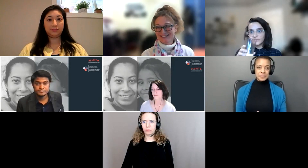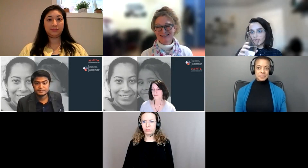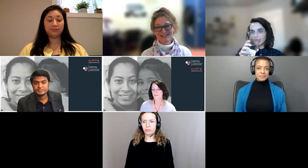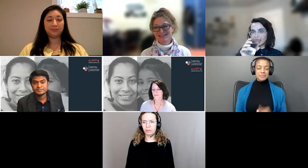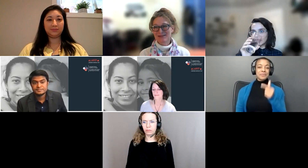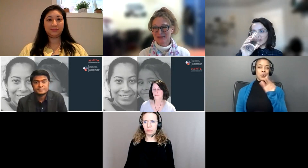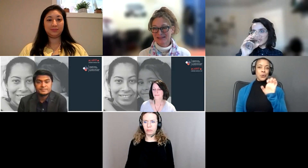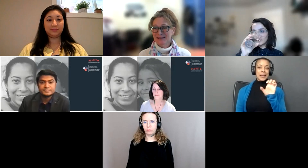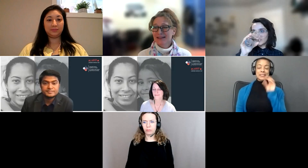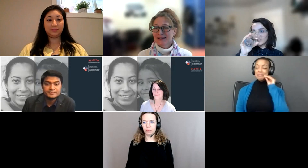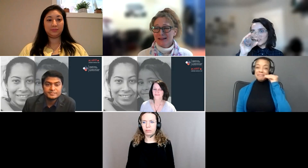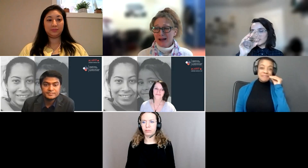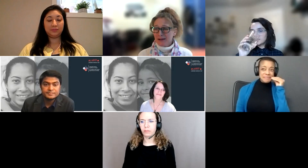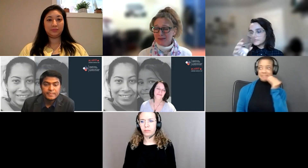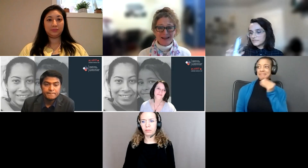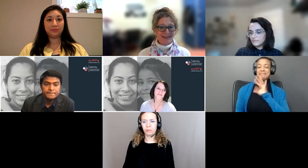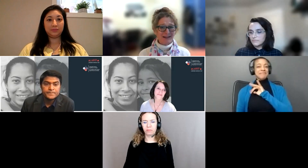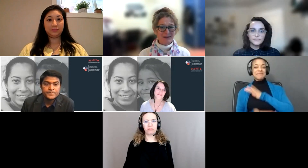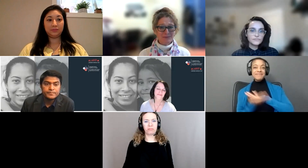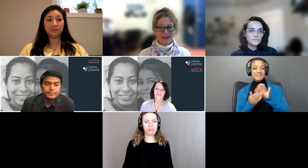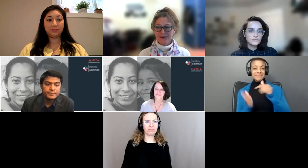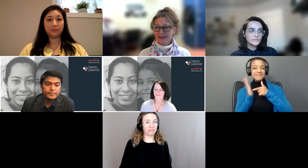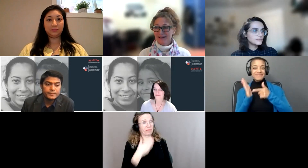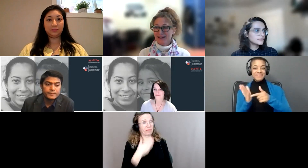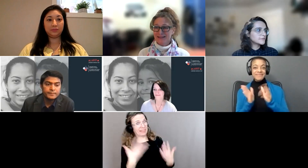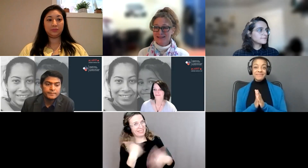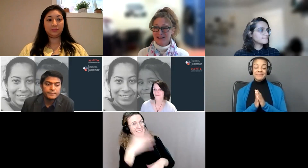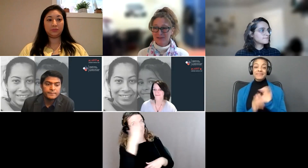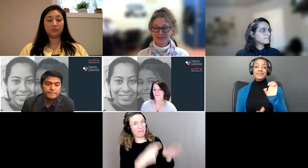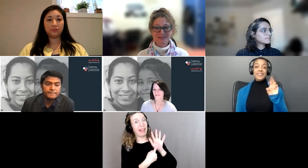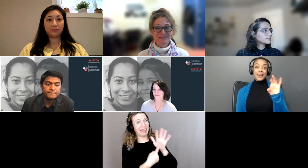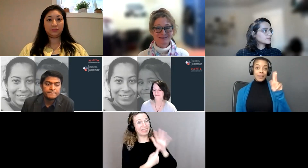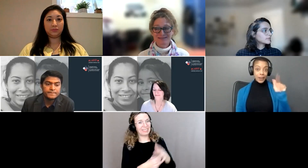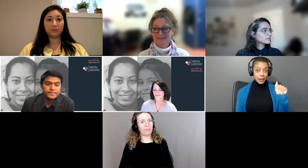Donc, c'est des très bels exemples. Merci. OK, Erica.